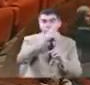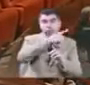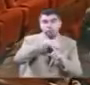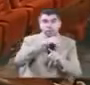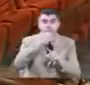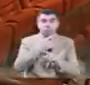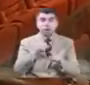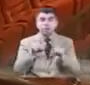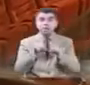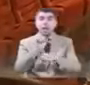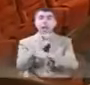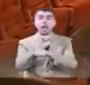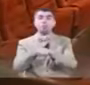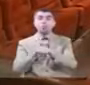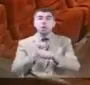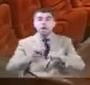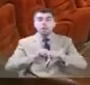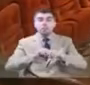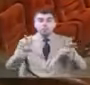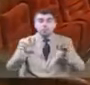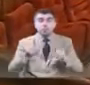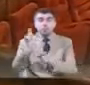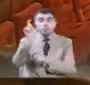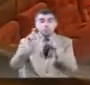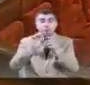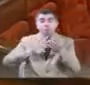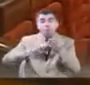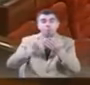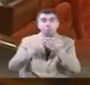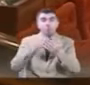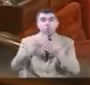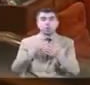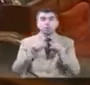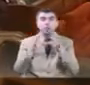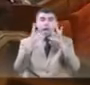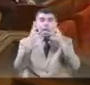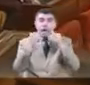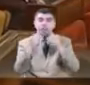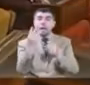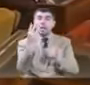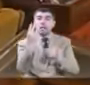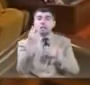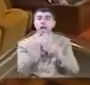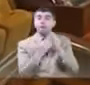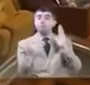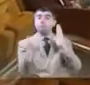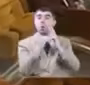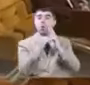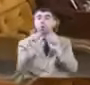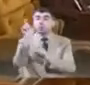على المرض لهذه الفئات، وتقدر الفئة المستهدفة بهذين الإجراءين أكثر من 3 ملايين من الساكنة